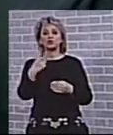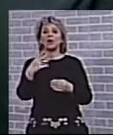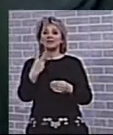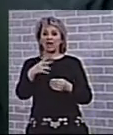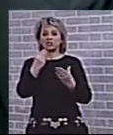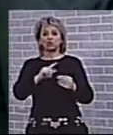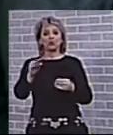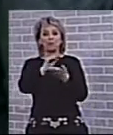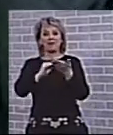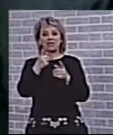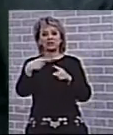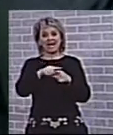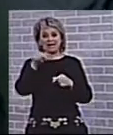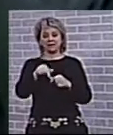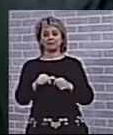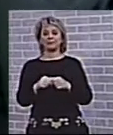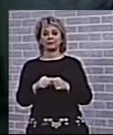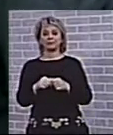дней, чтобы повторить это.